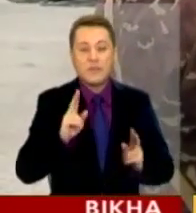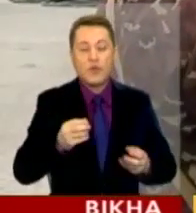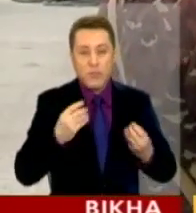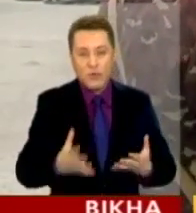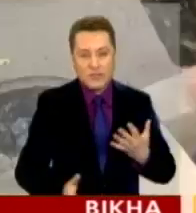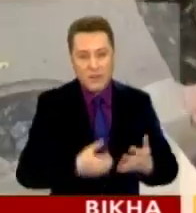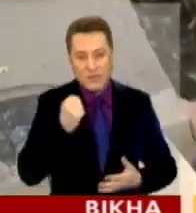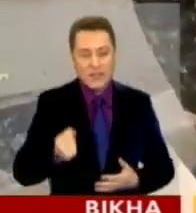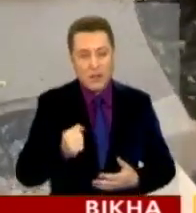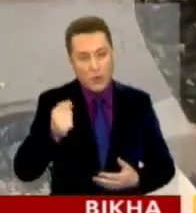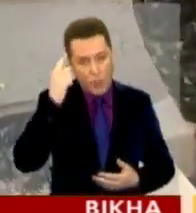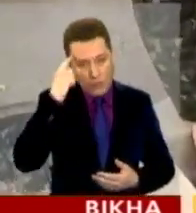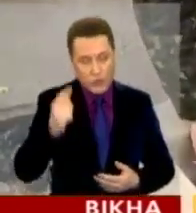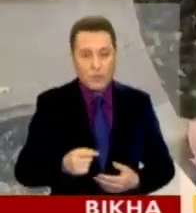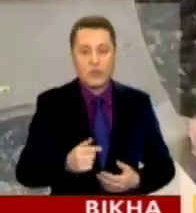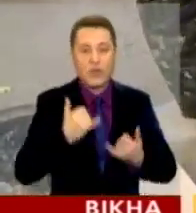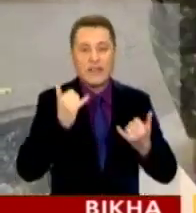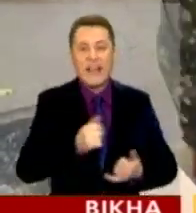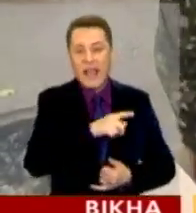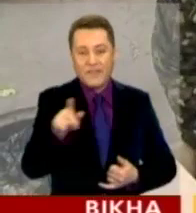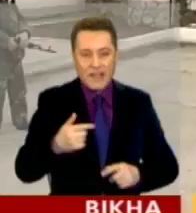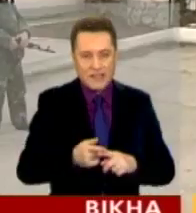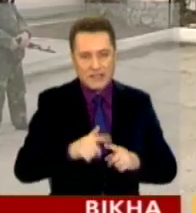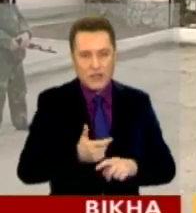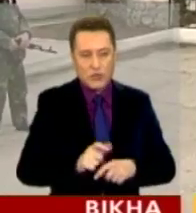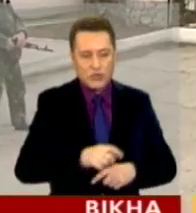їх подумки. Кажуть, для них це зараз вкрай